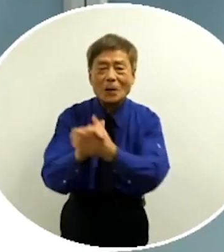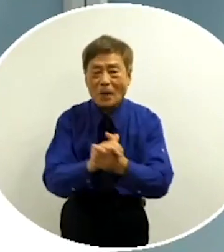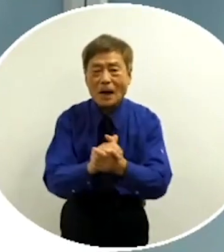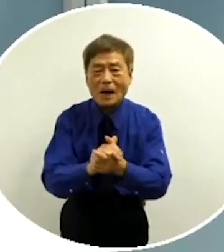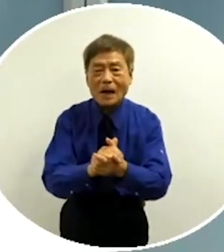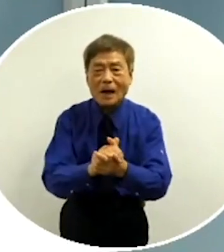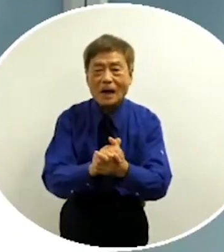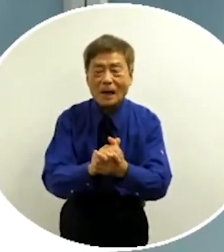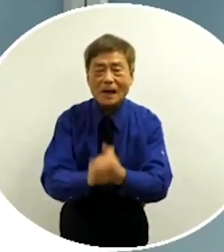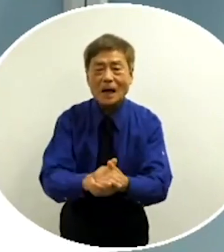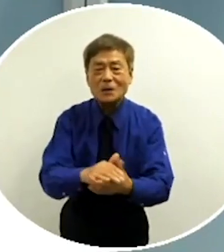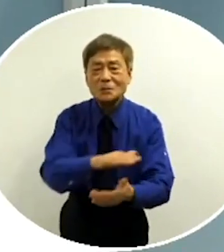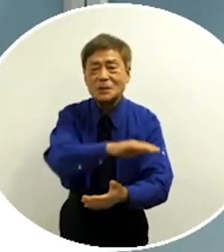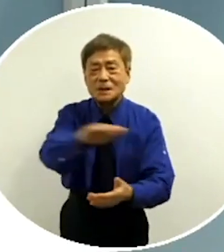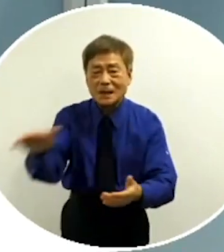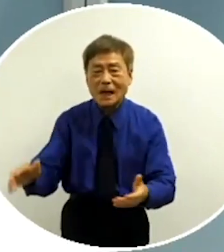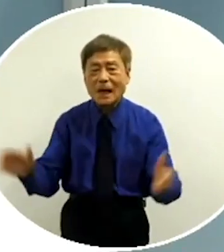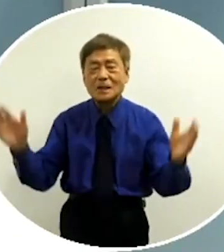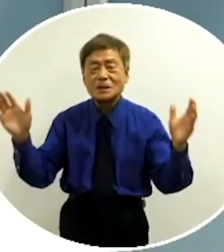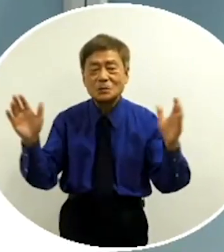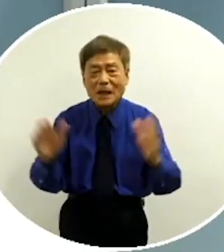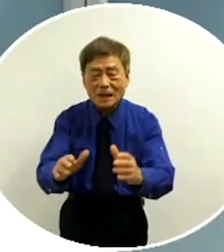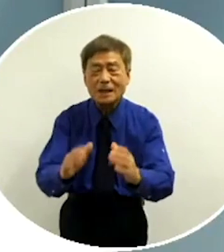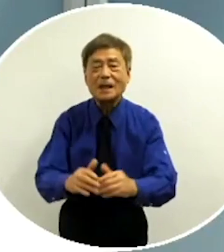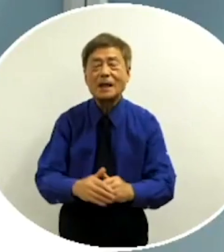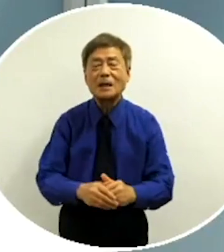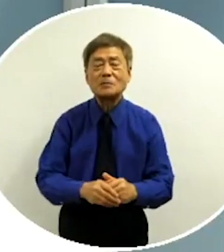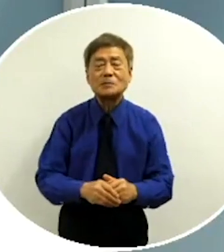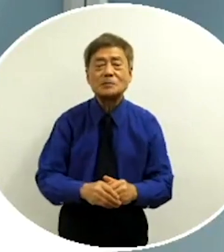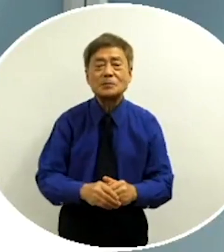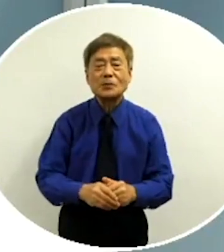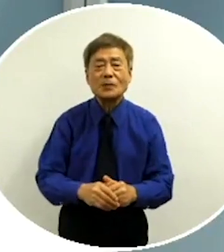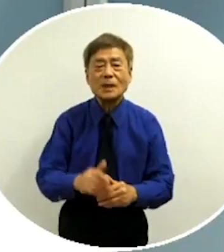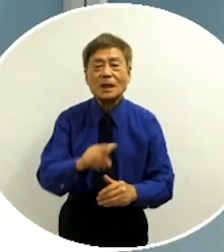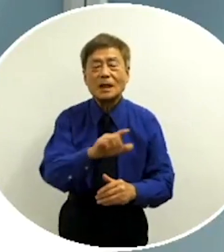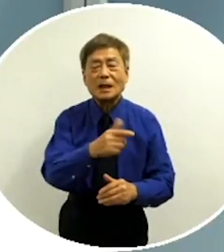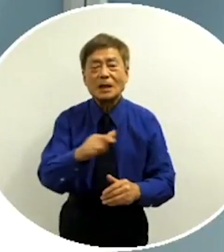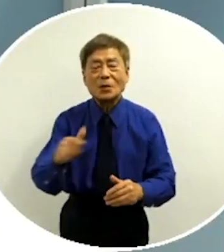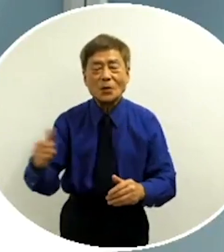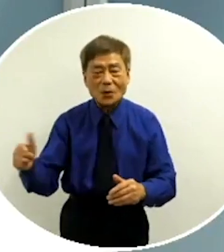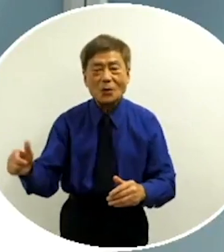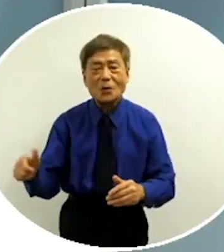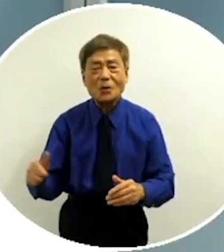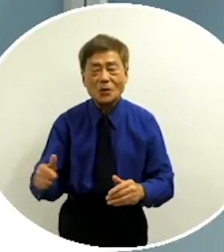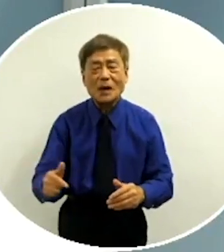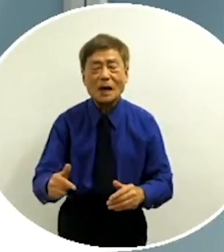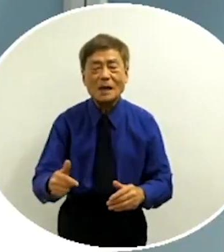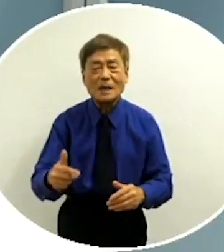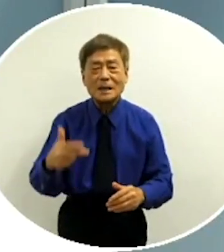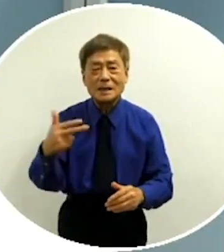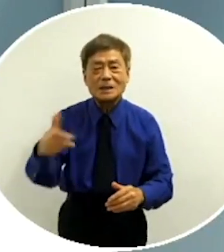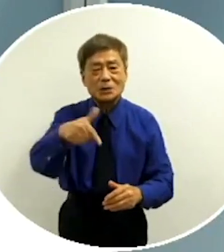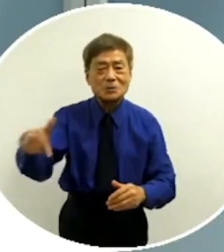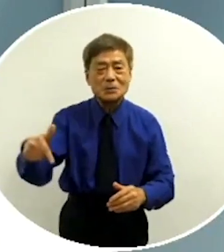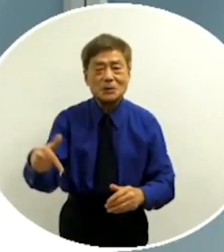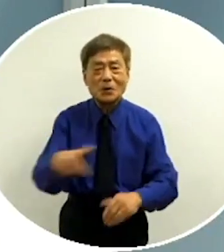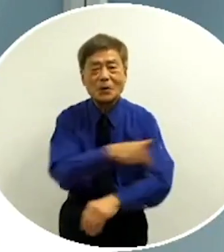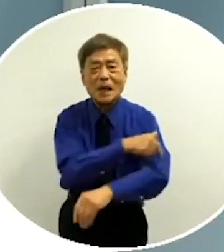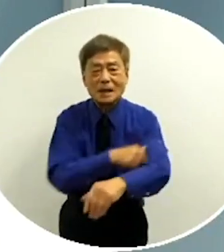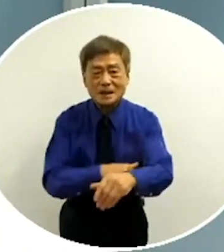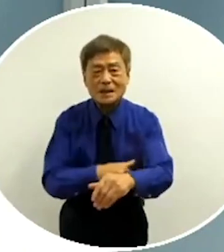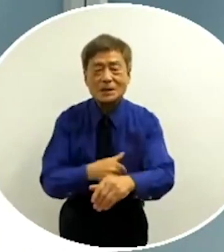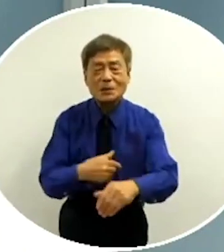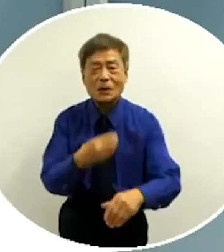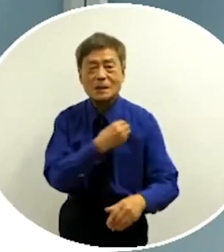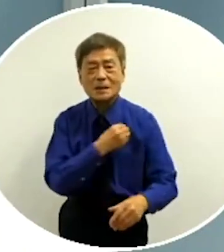たり有志が集まって県連事務所の議員さんや総支部長と一緒にsns の